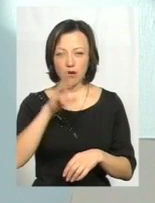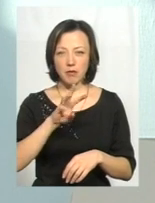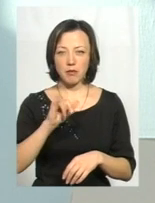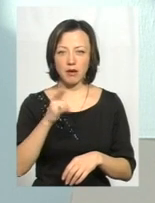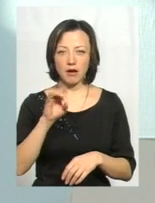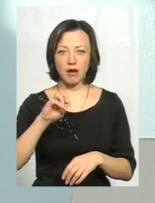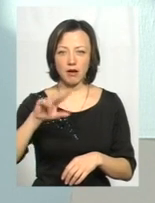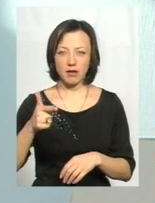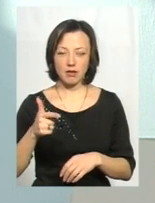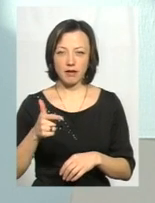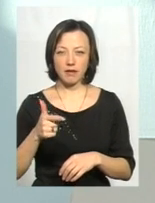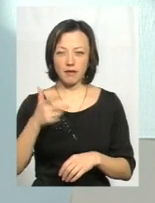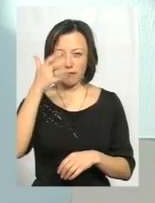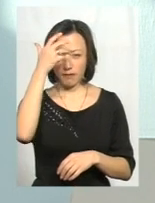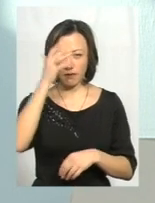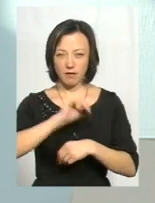Тобто,